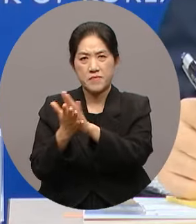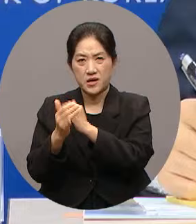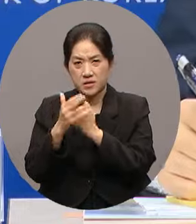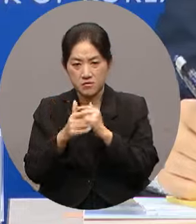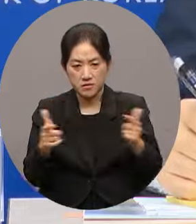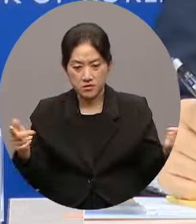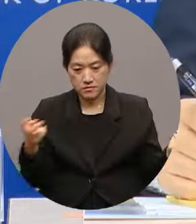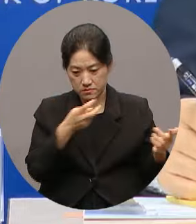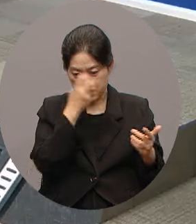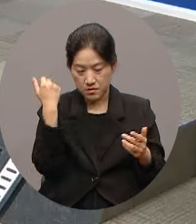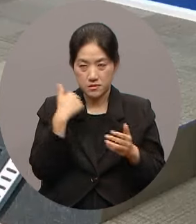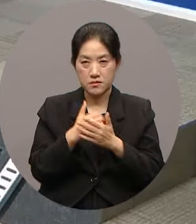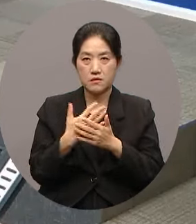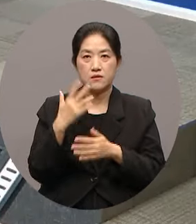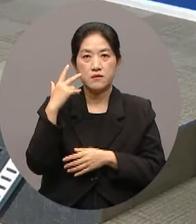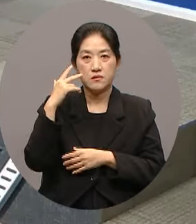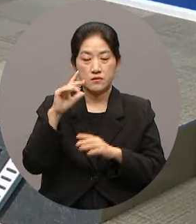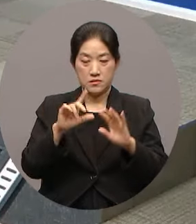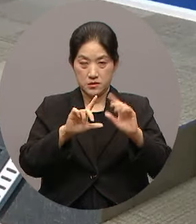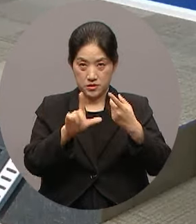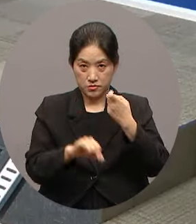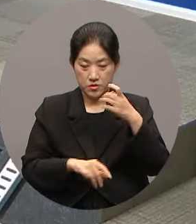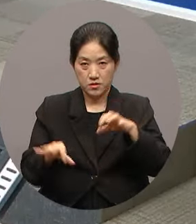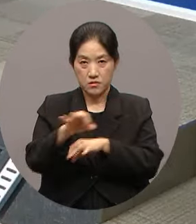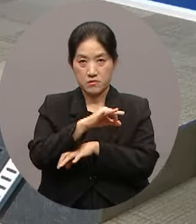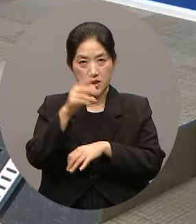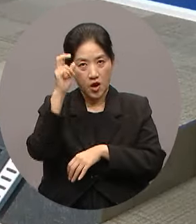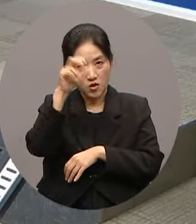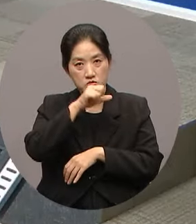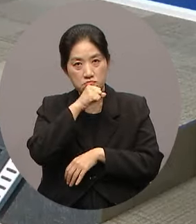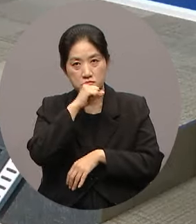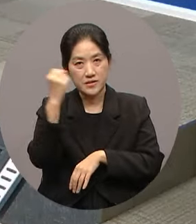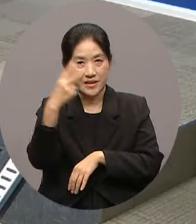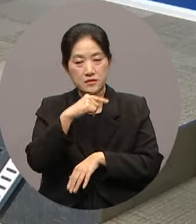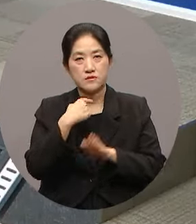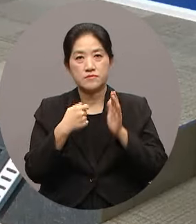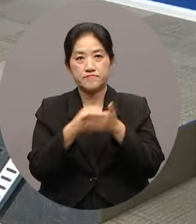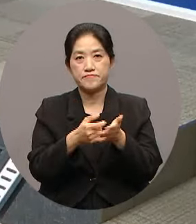다시 경제 전망을 발표할 예정입니다. MBC 뉴스 김세영입니다.